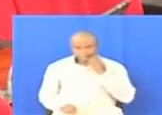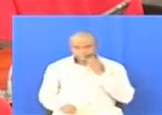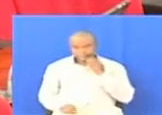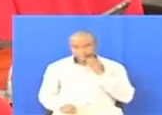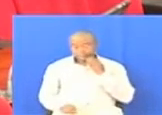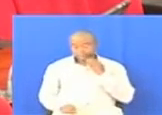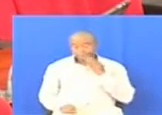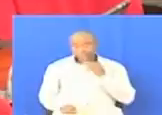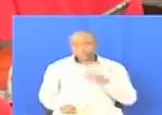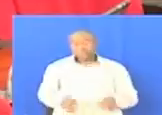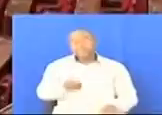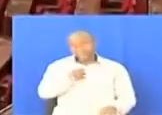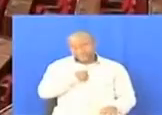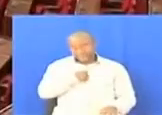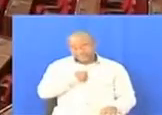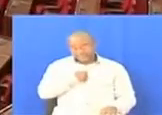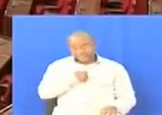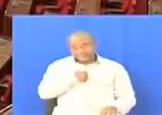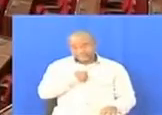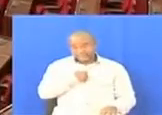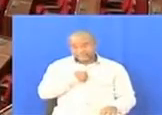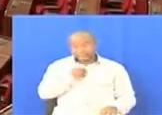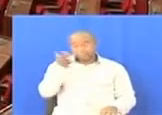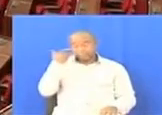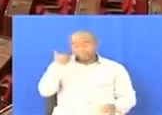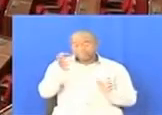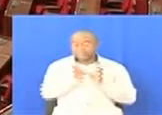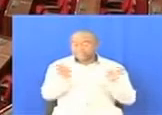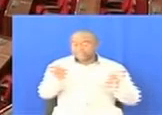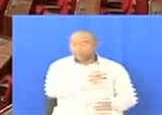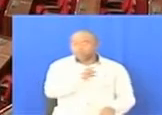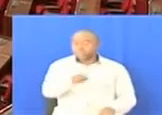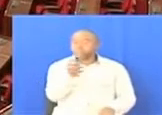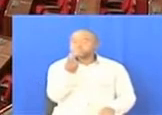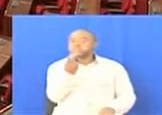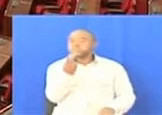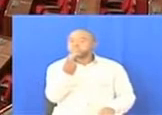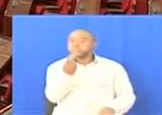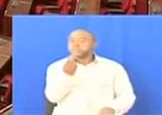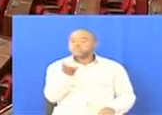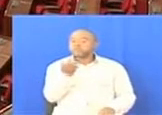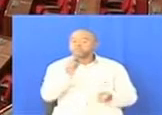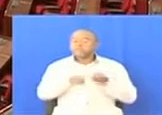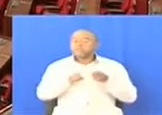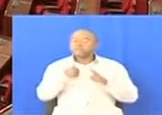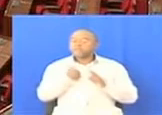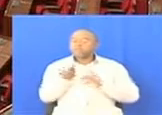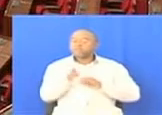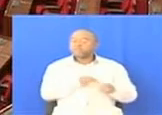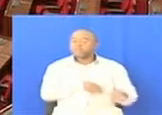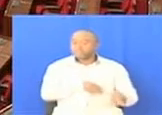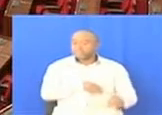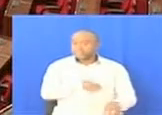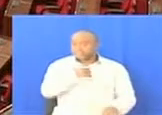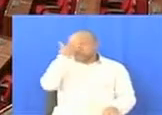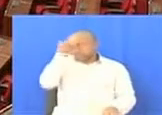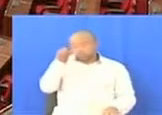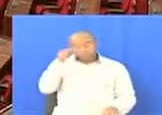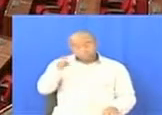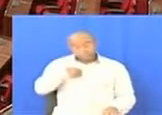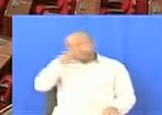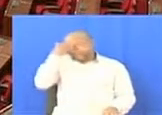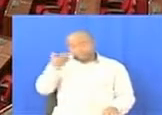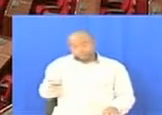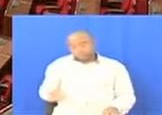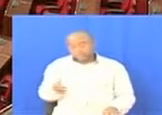unavyojua, ilibidi nijitenge kwa wiki mbili kwa sababu nilimpoteza rafiki yangu mpenzi, sijui kama ni kwa ugonjwa huu au kwa magonjwa